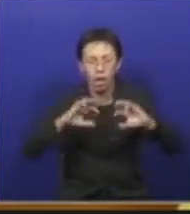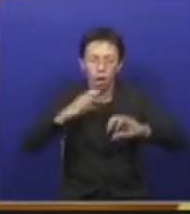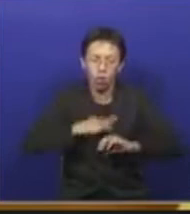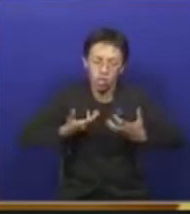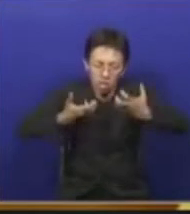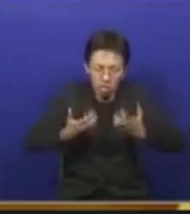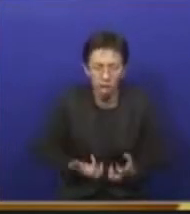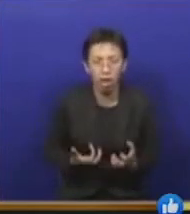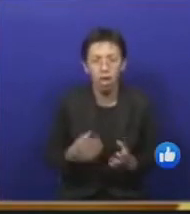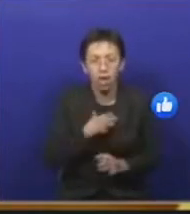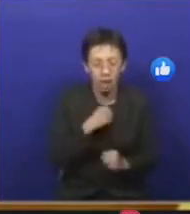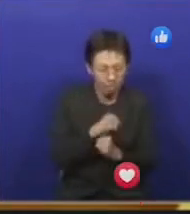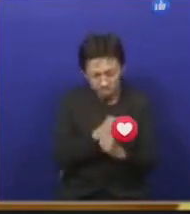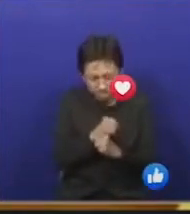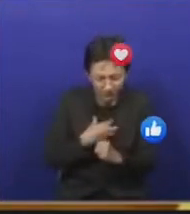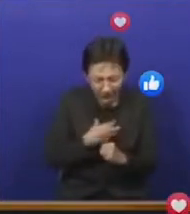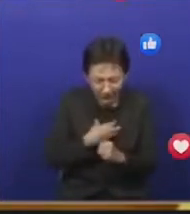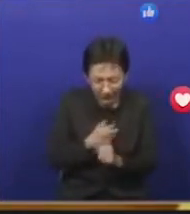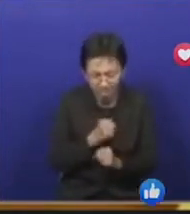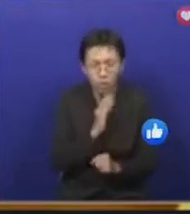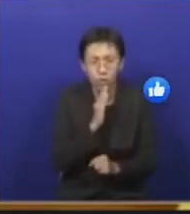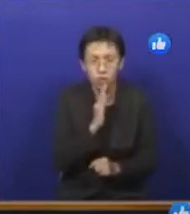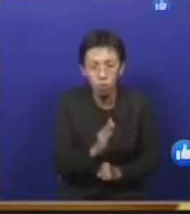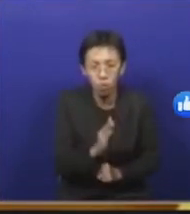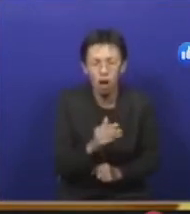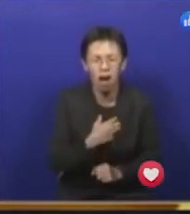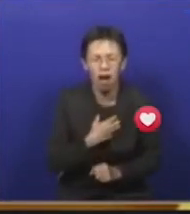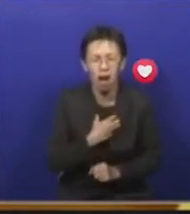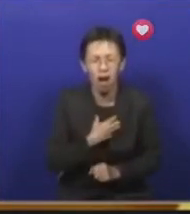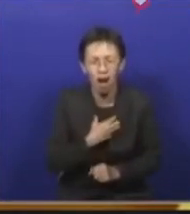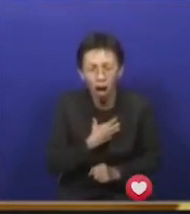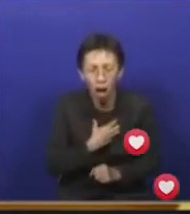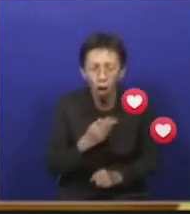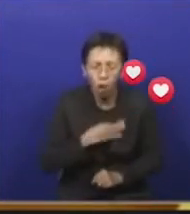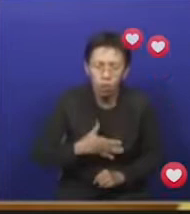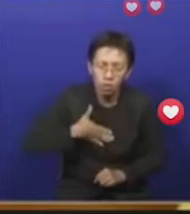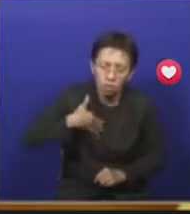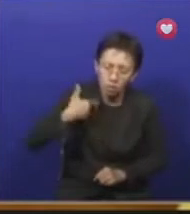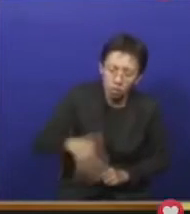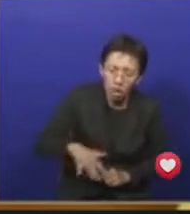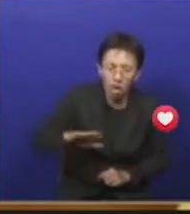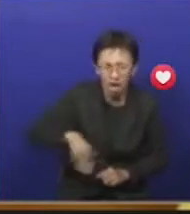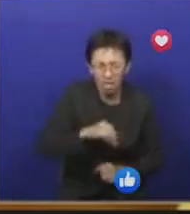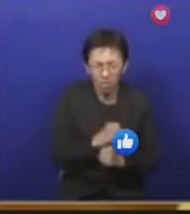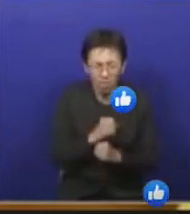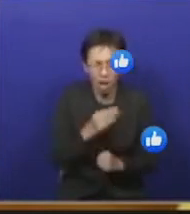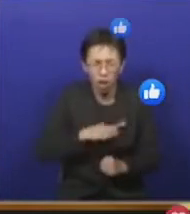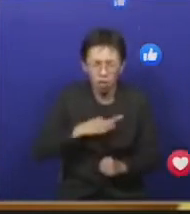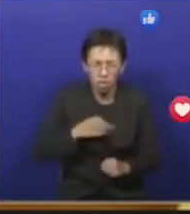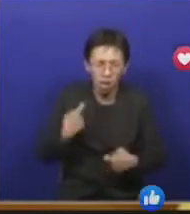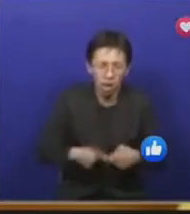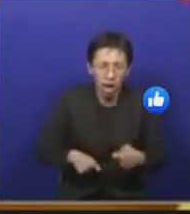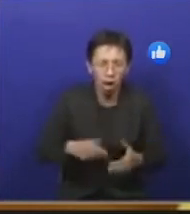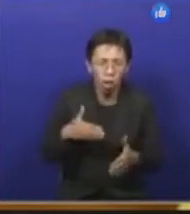ราชการที่ต้องการปฏิบัติหน้าที่ด้วยความซื่อสัตย์สุจริตตรงไปตรงมาไม่ให้พวกเขาสามารถทำงานได้อย่างสะดวก